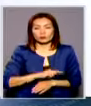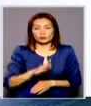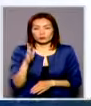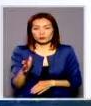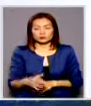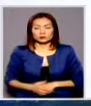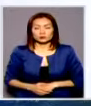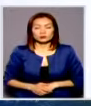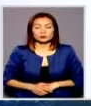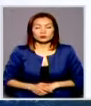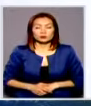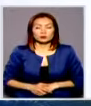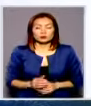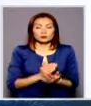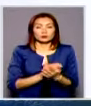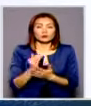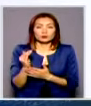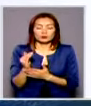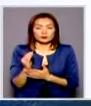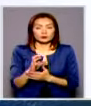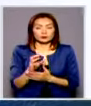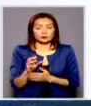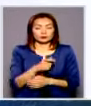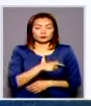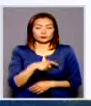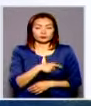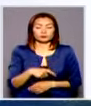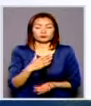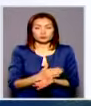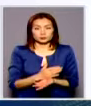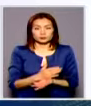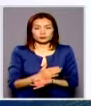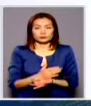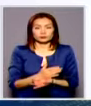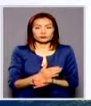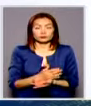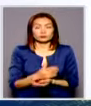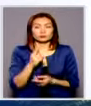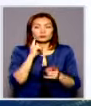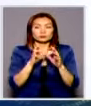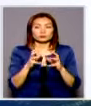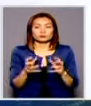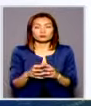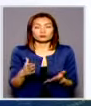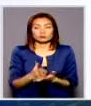жасады, жоғарғы кеңестің депутаты болды, сенат пен мәжілістің депутаты